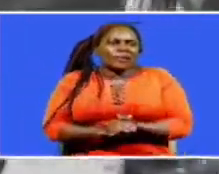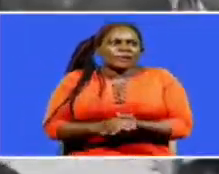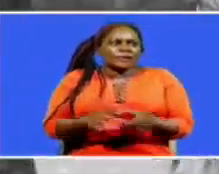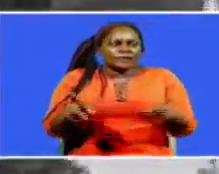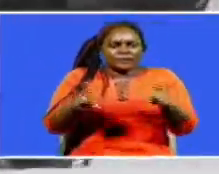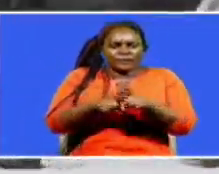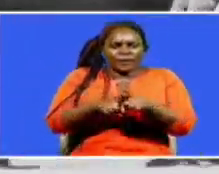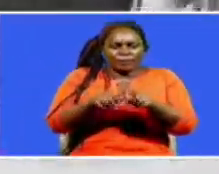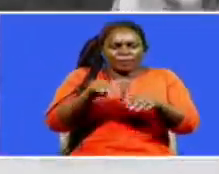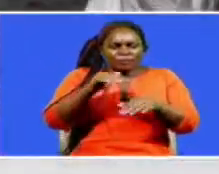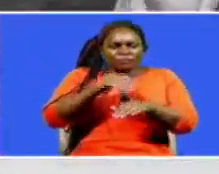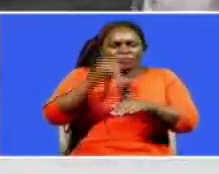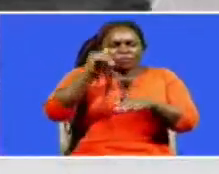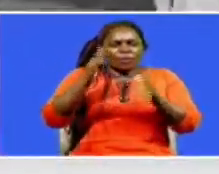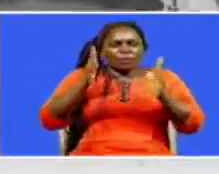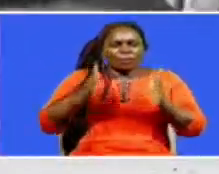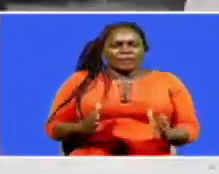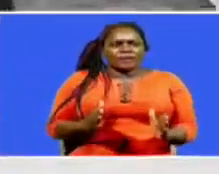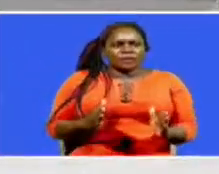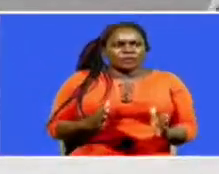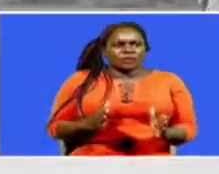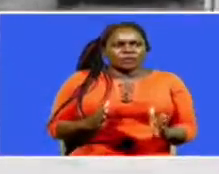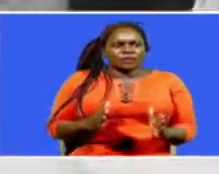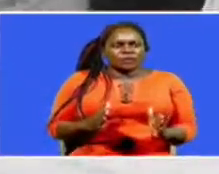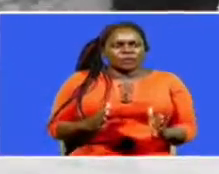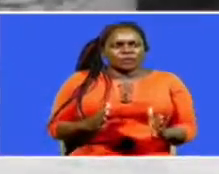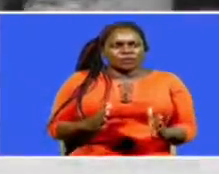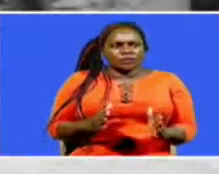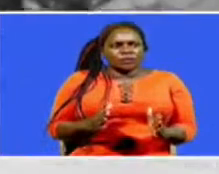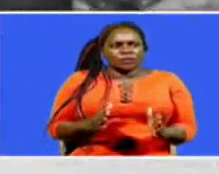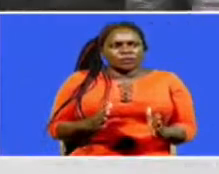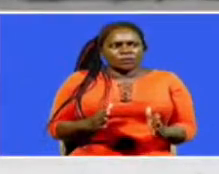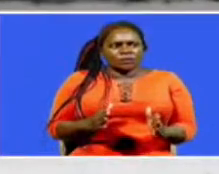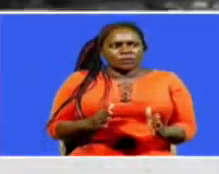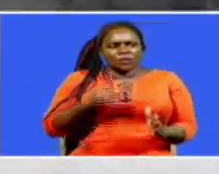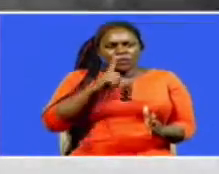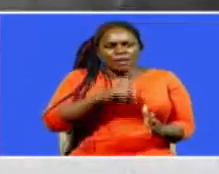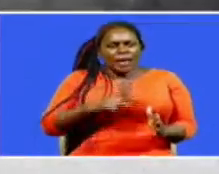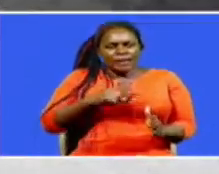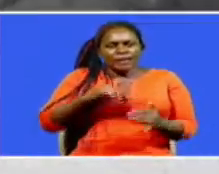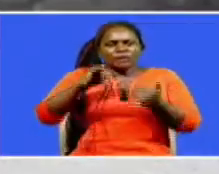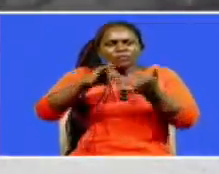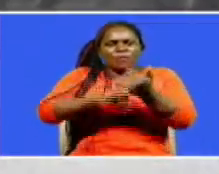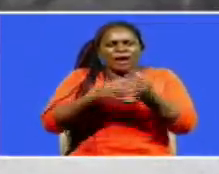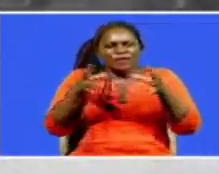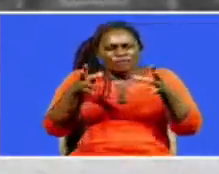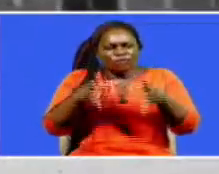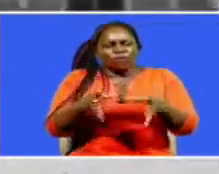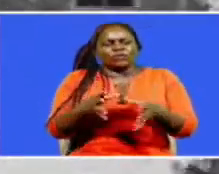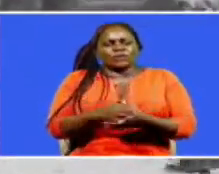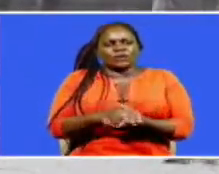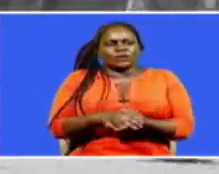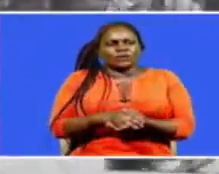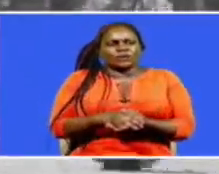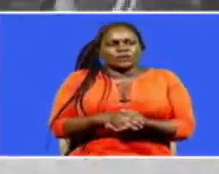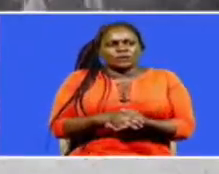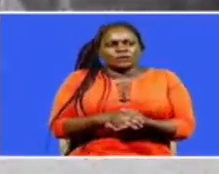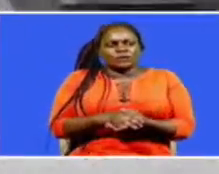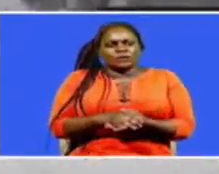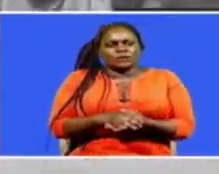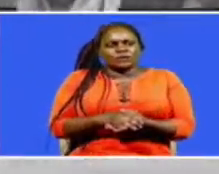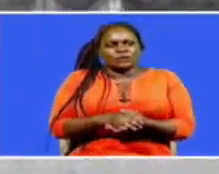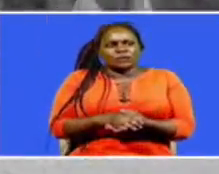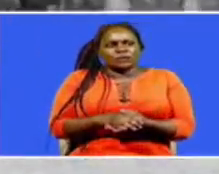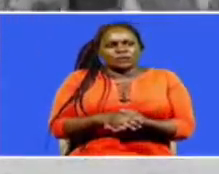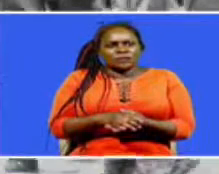Maslahi, victims' complaints often fall on deaf ears, and lucky ones are forced to marry the abusers, as sexual abuse